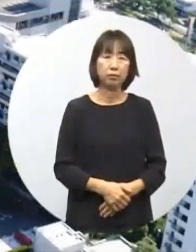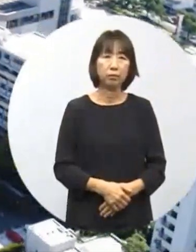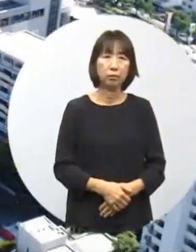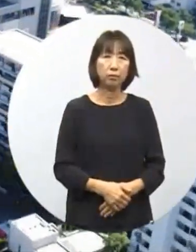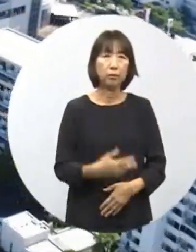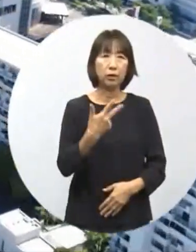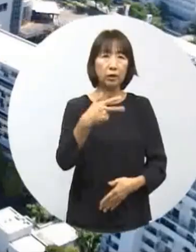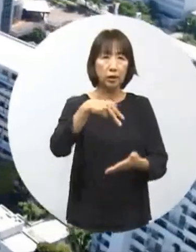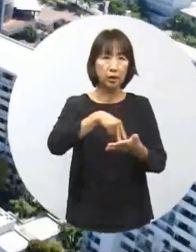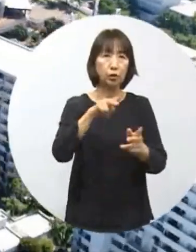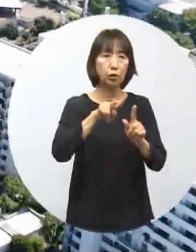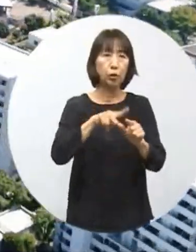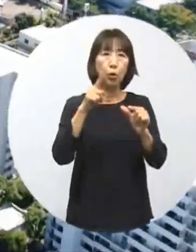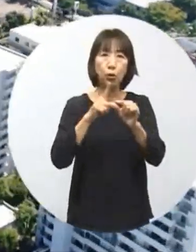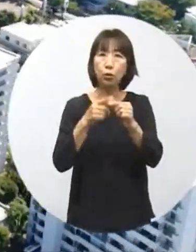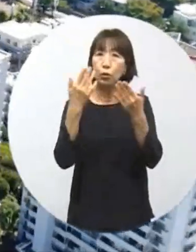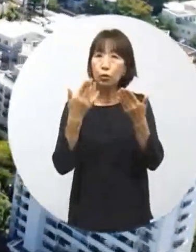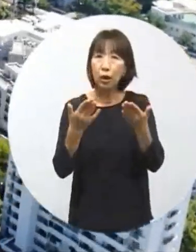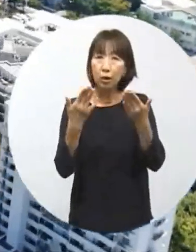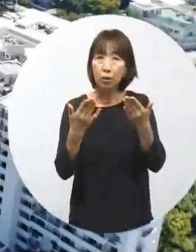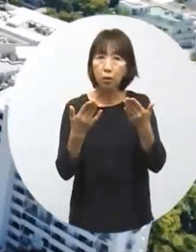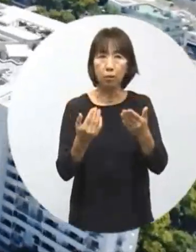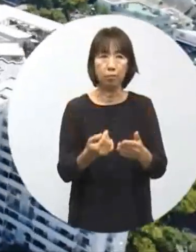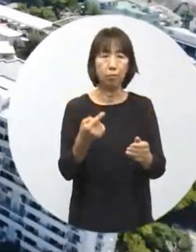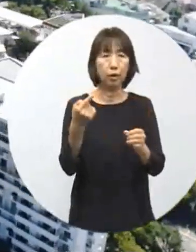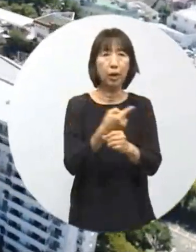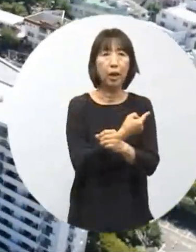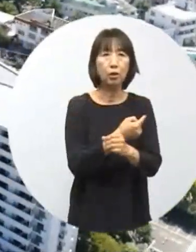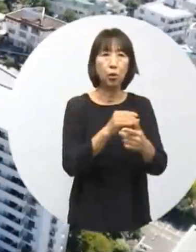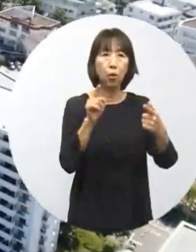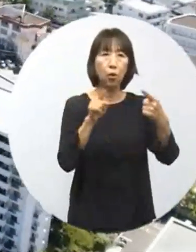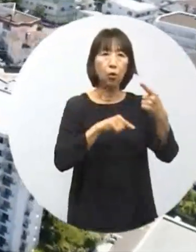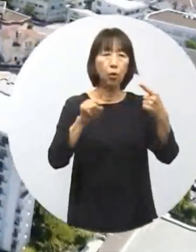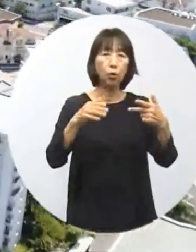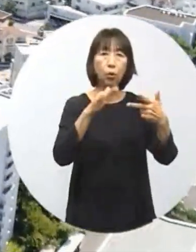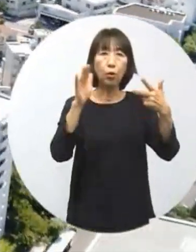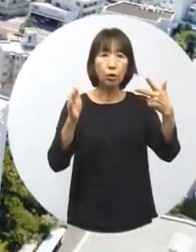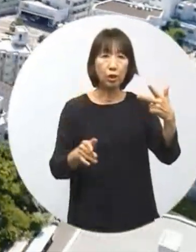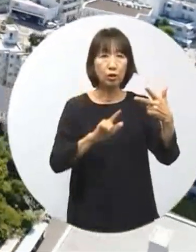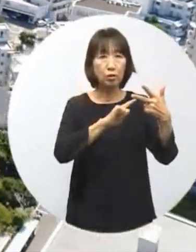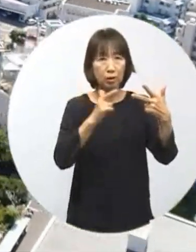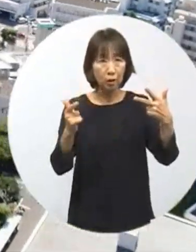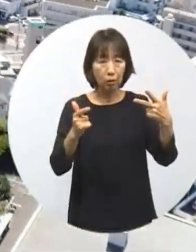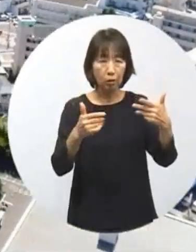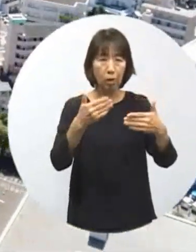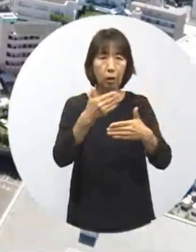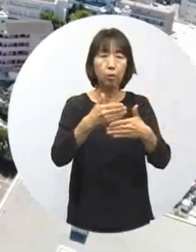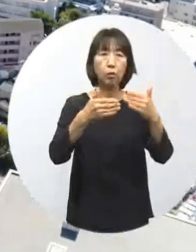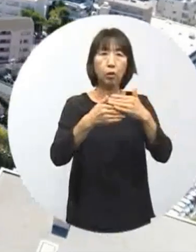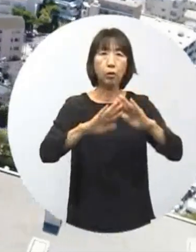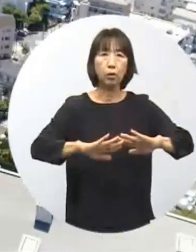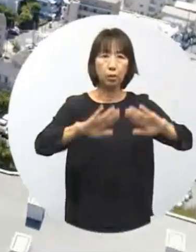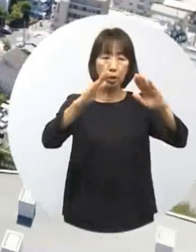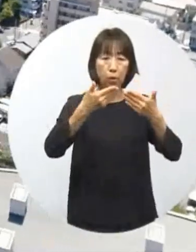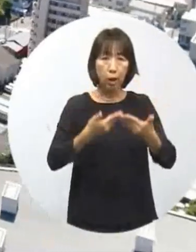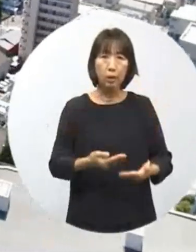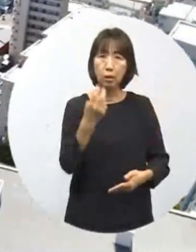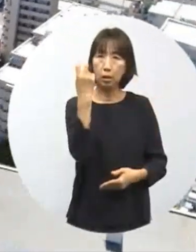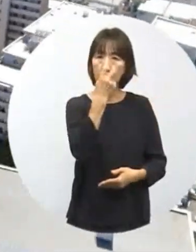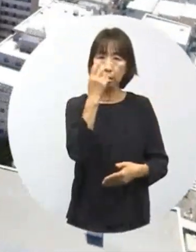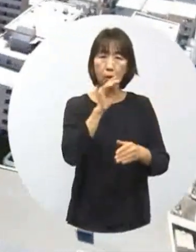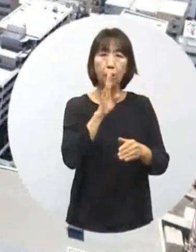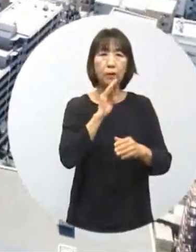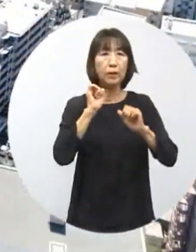では市立小中学校とそれ以外の公共施設などのブロック塀等の安全点検を実施し